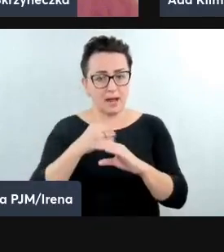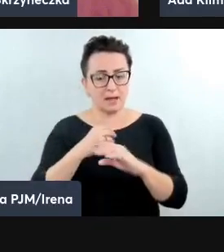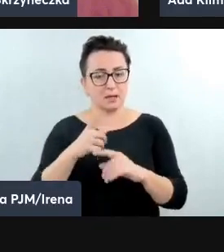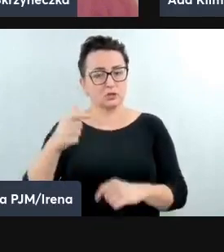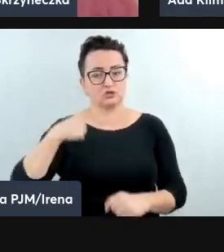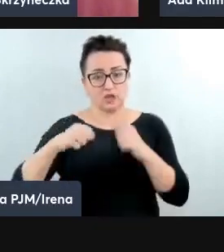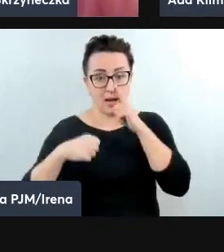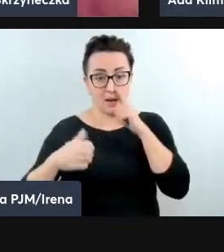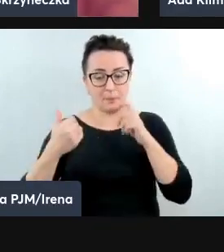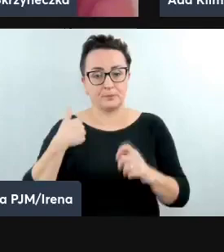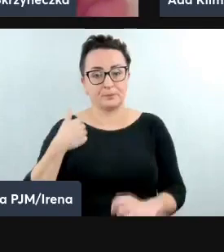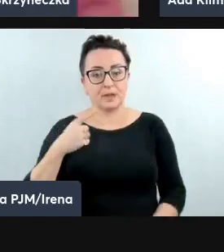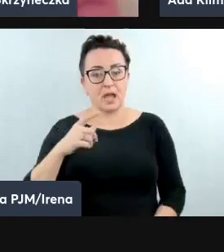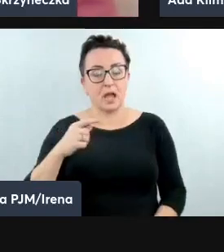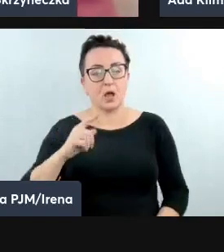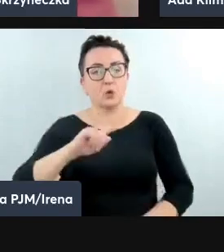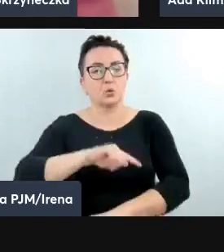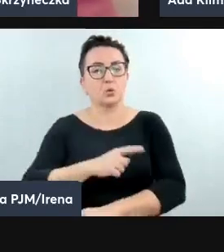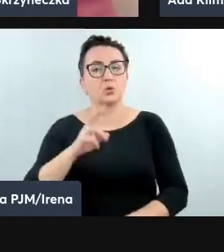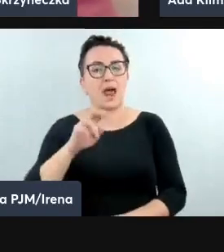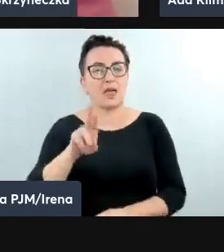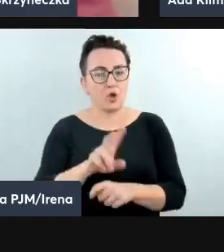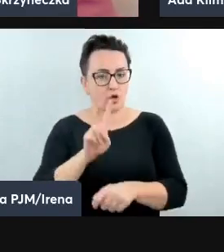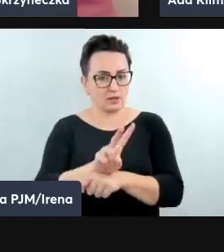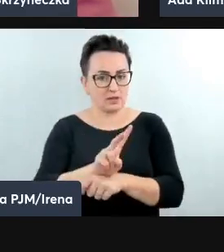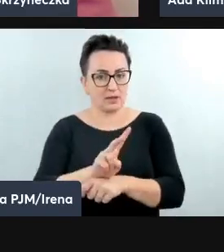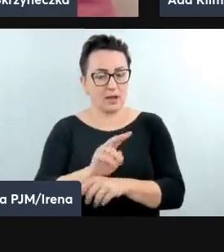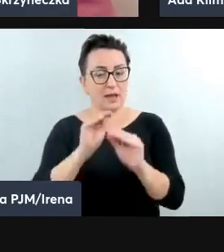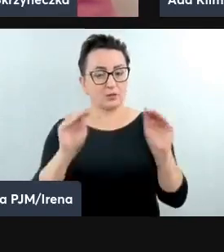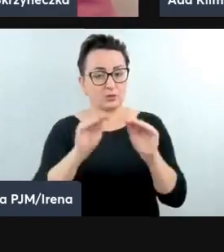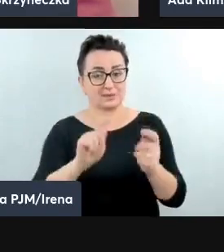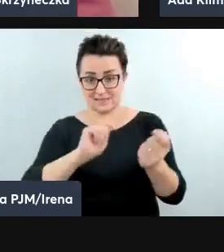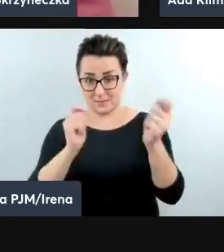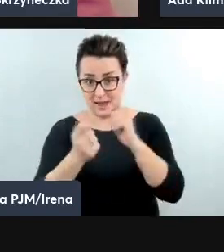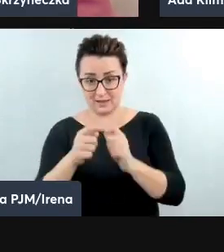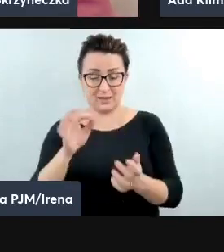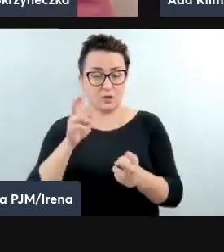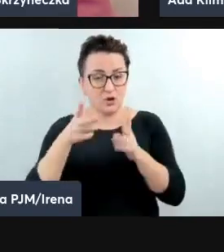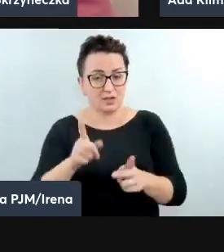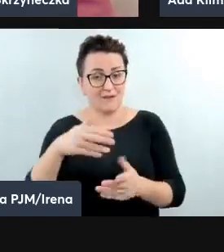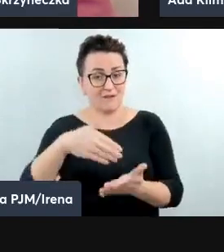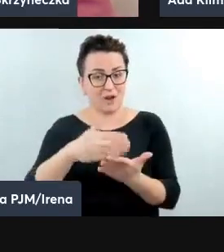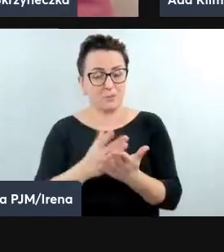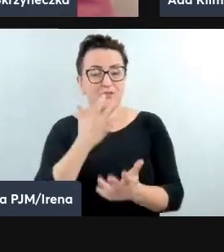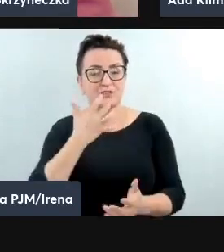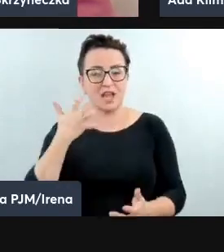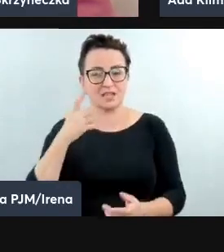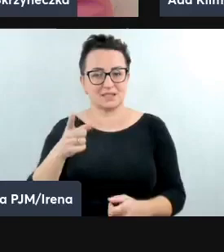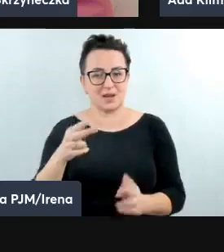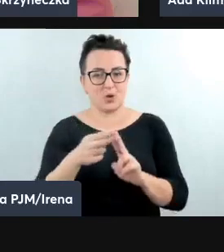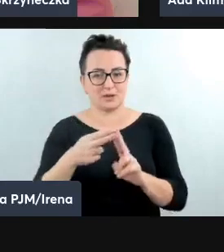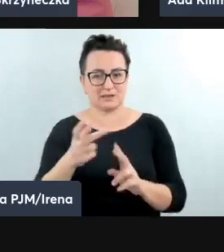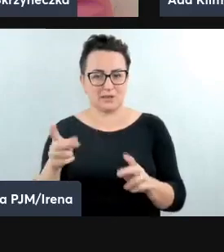w niektórych konkretnych województwach, bo wcześniej się bali kontaktować i zapraszać, żeby nie mieć po prostu kłopotów